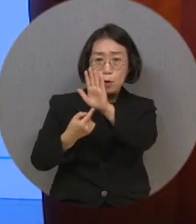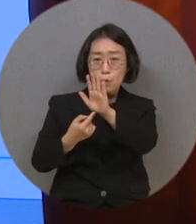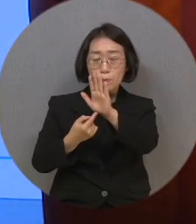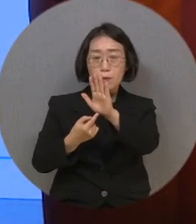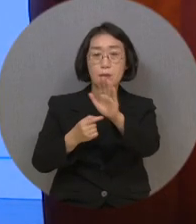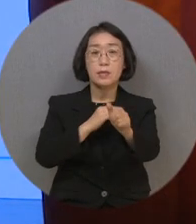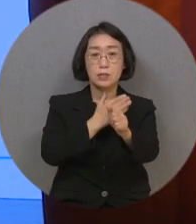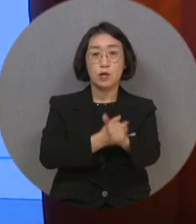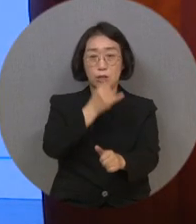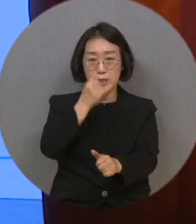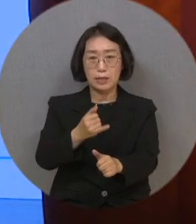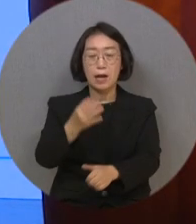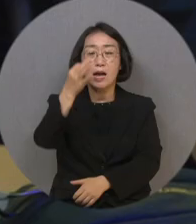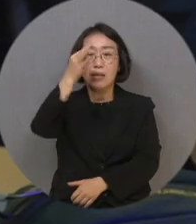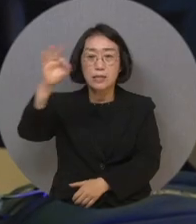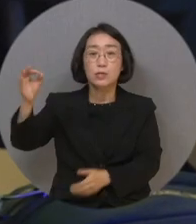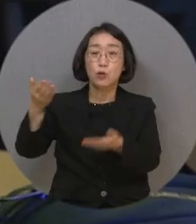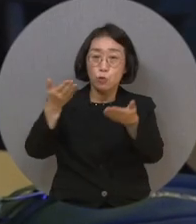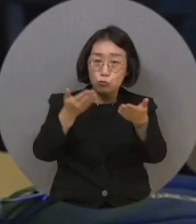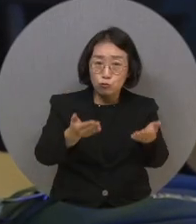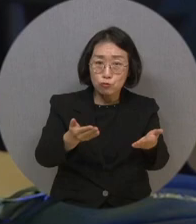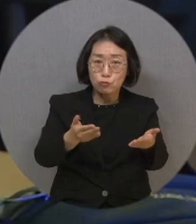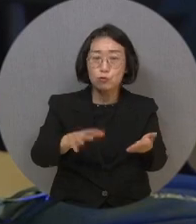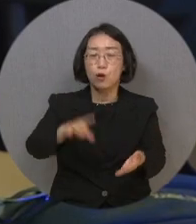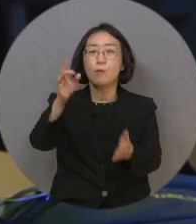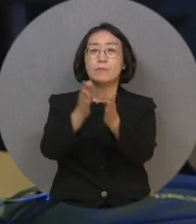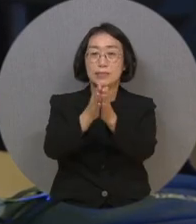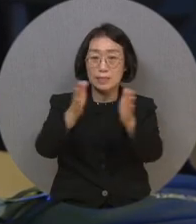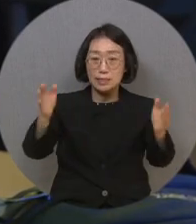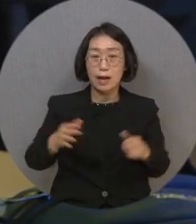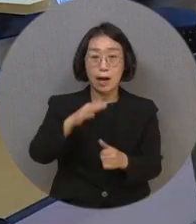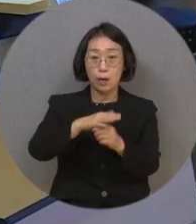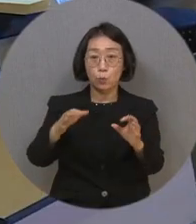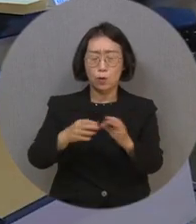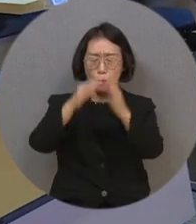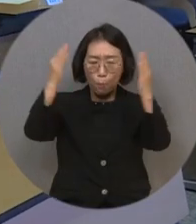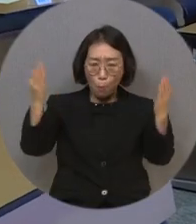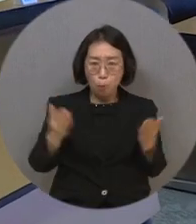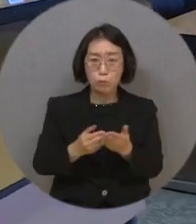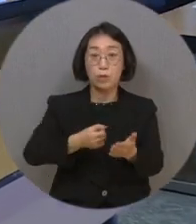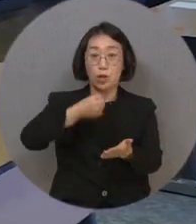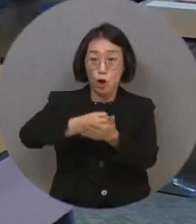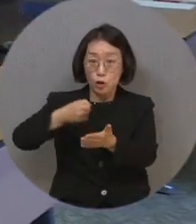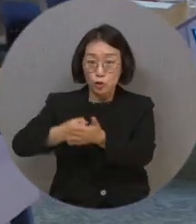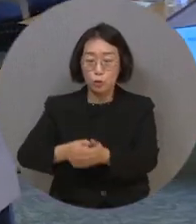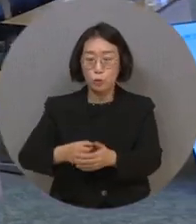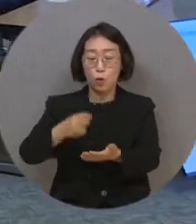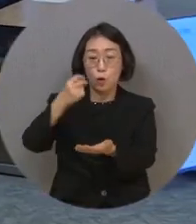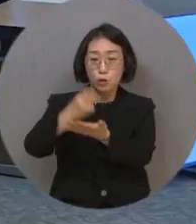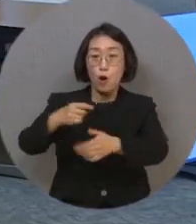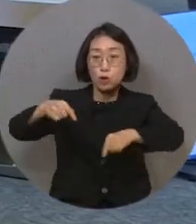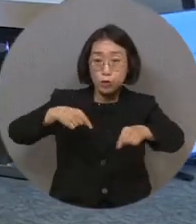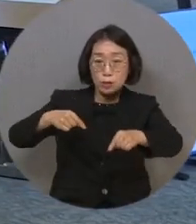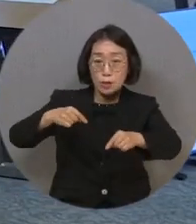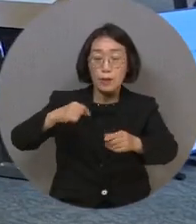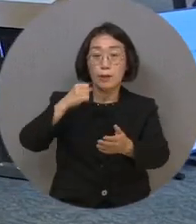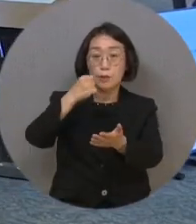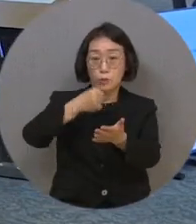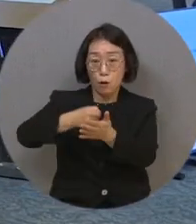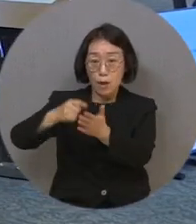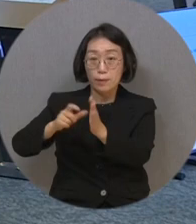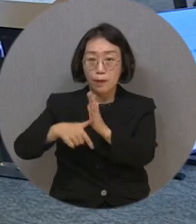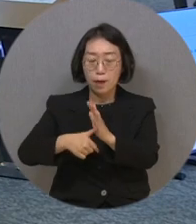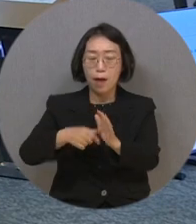있음을 인정하는 것에서부터 출발해 나아가 아동과 관련한 모든 의사결정과 정책결정 과정에서